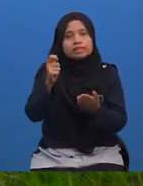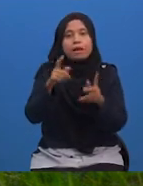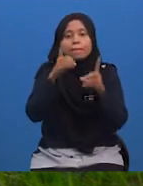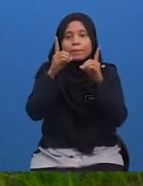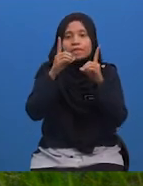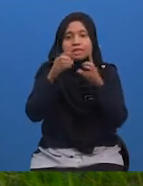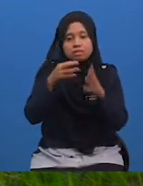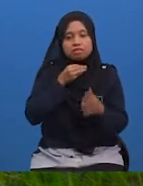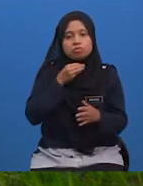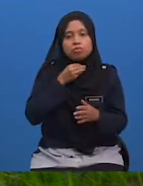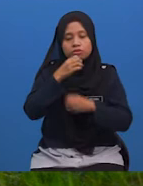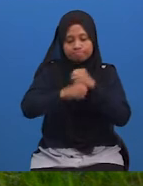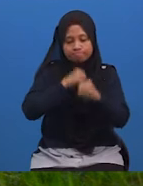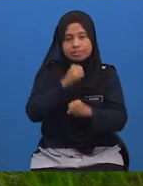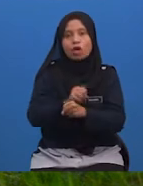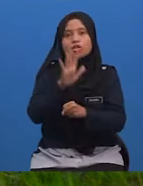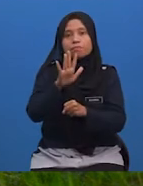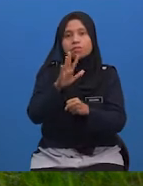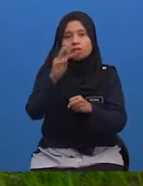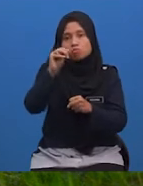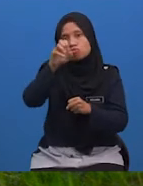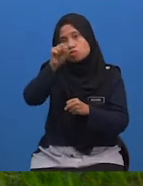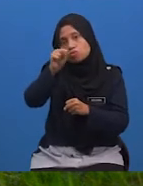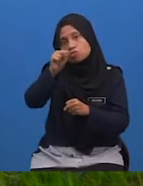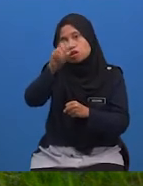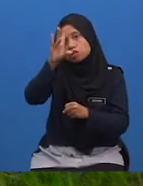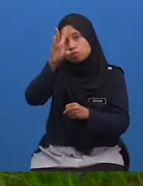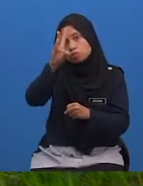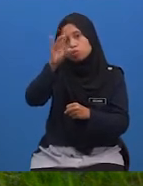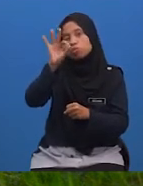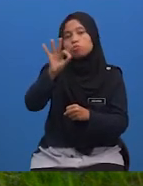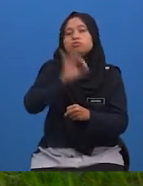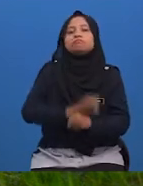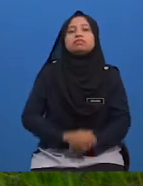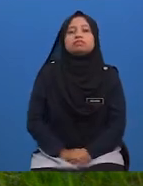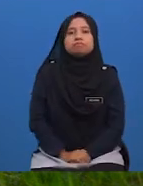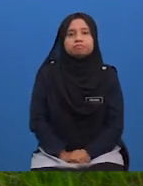Pendidikan Moral tahun 5 muka surat 79.